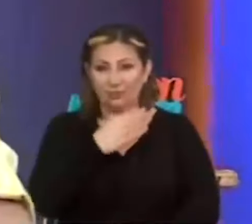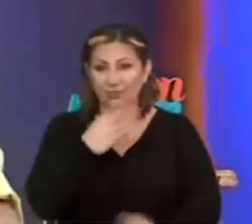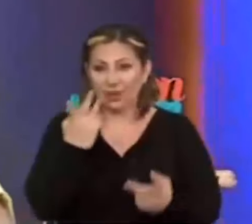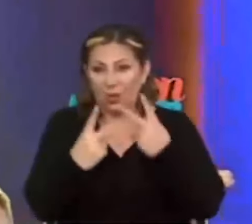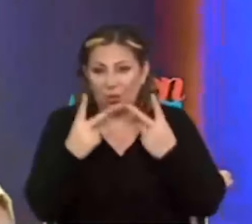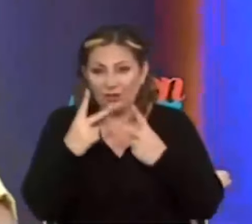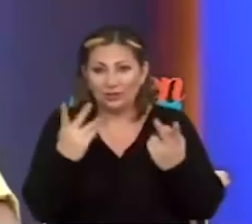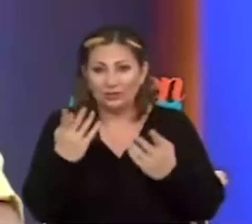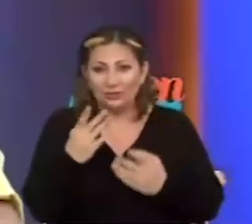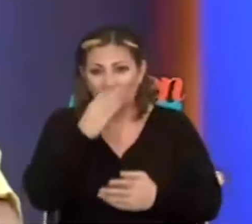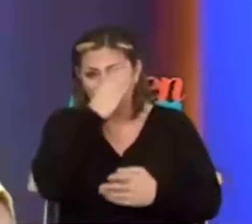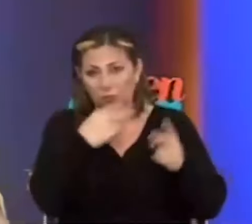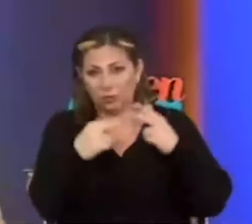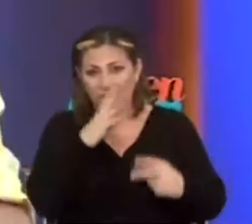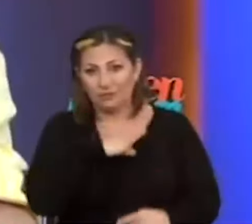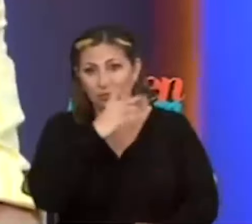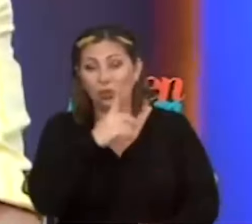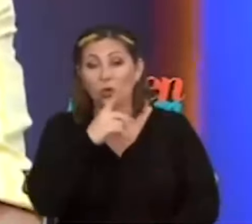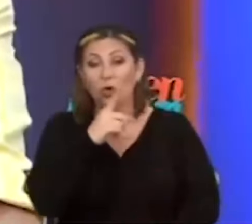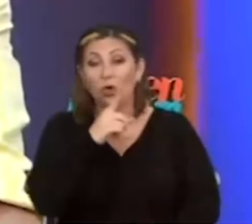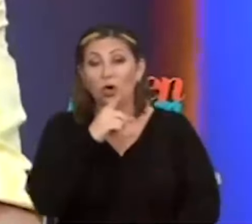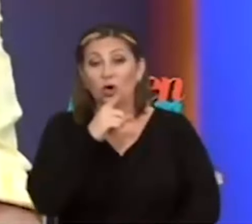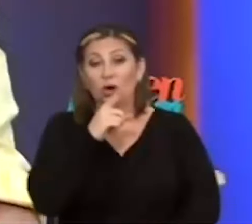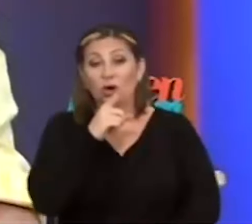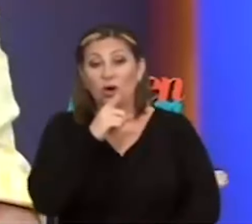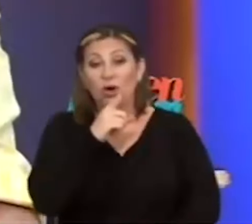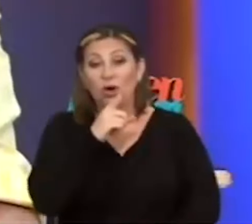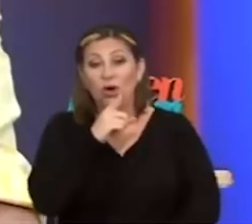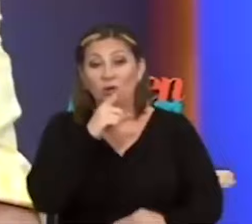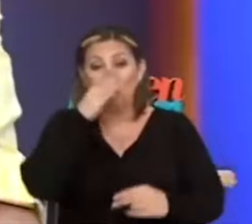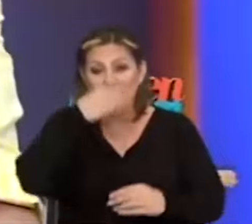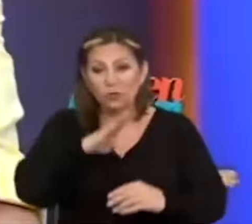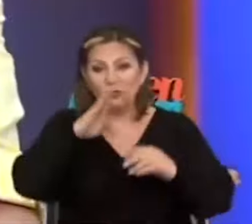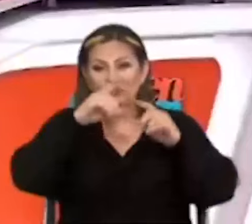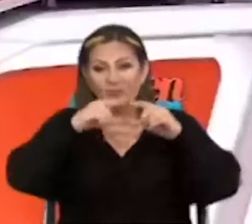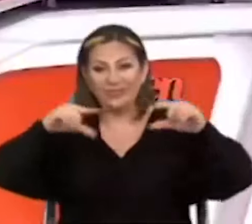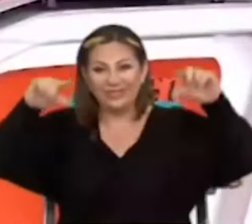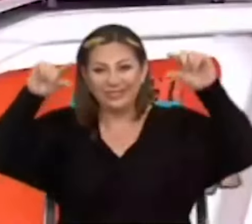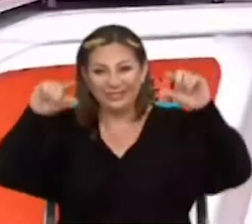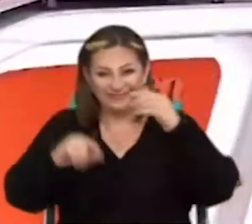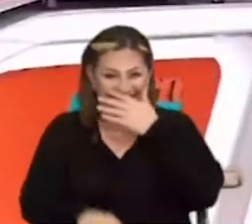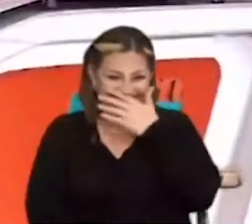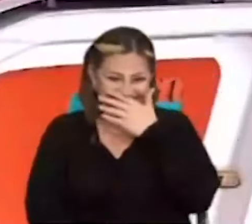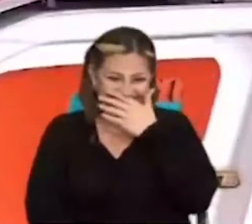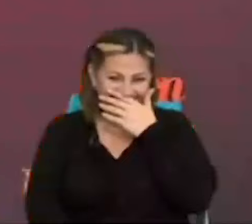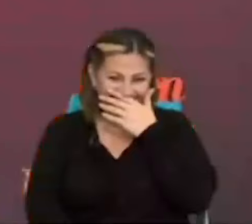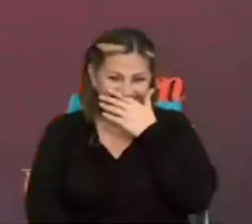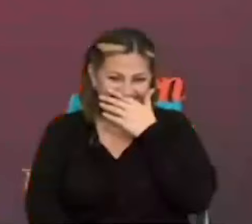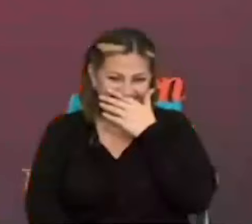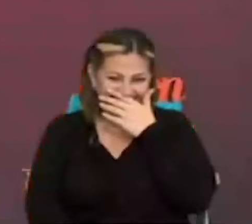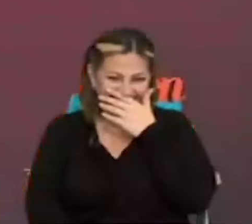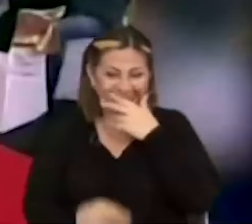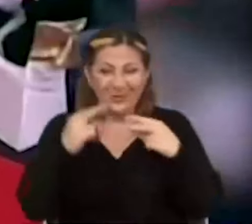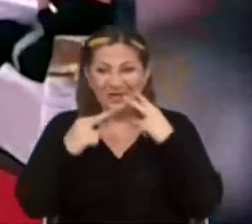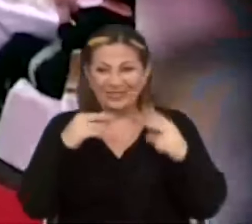Ne lokantası dedi. Dedim abi burada lokanta varmış, ona yap. O partinin amblemi Yunus balığı ya. O amblemi lokanta